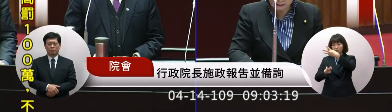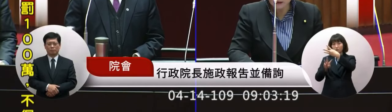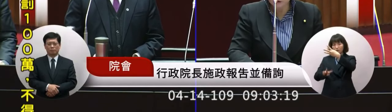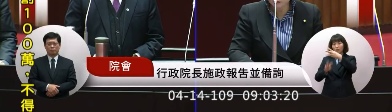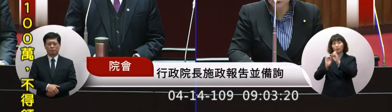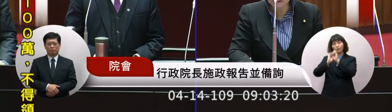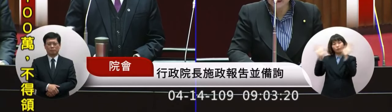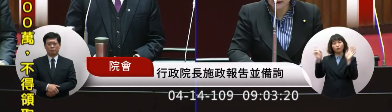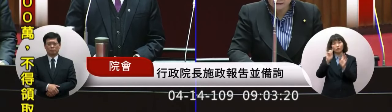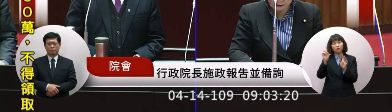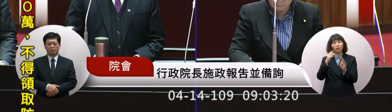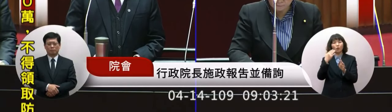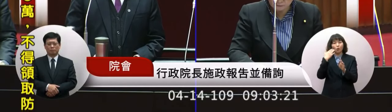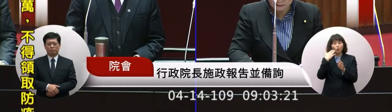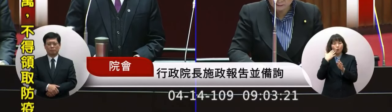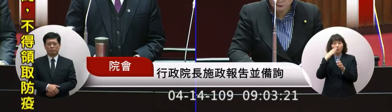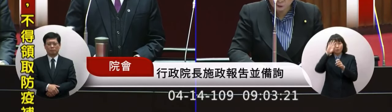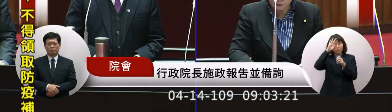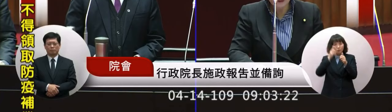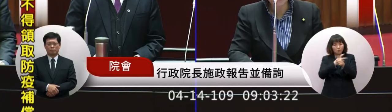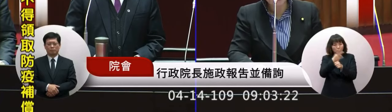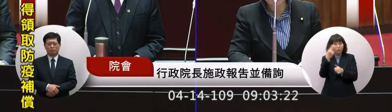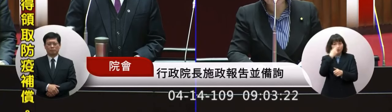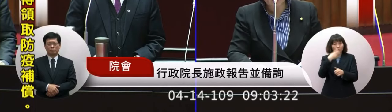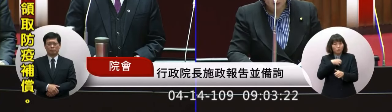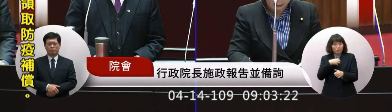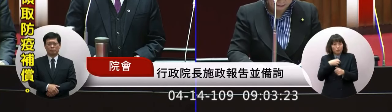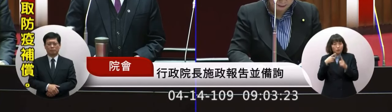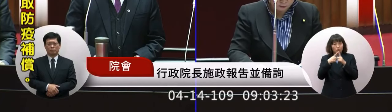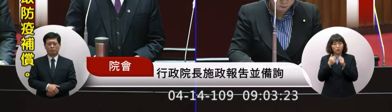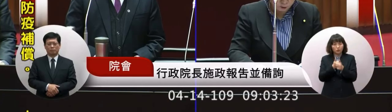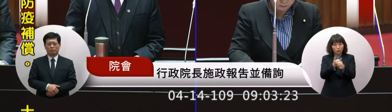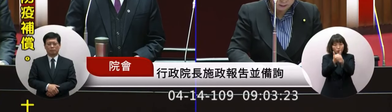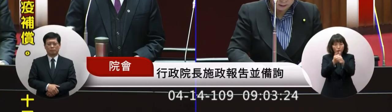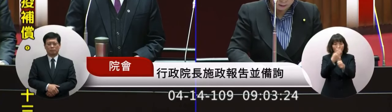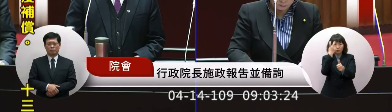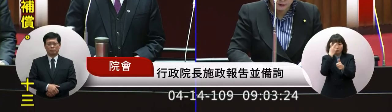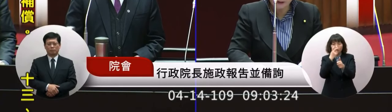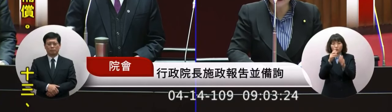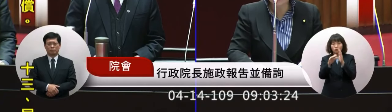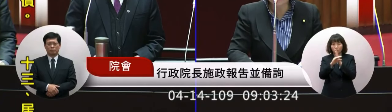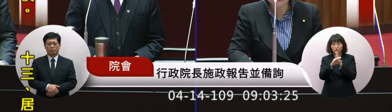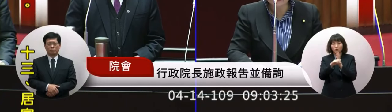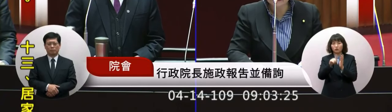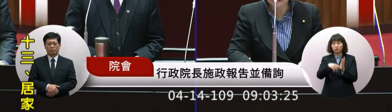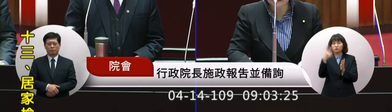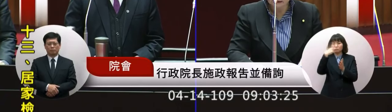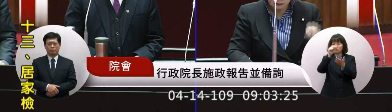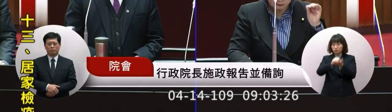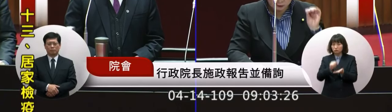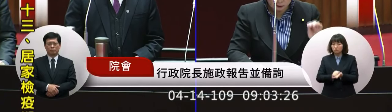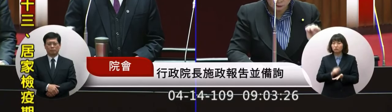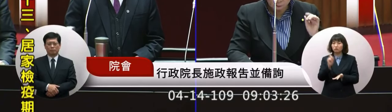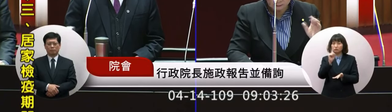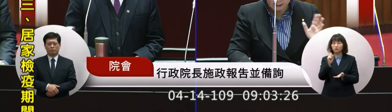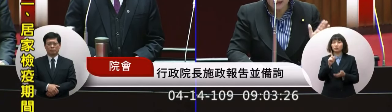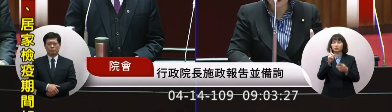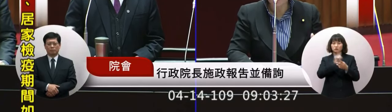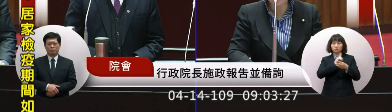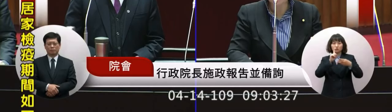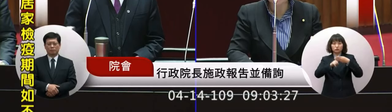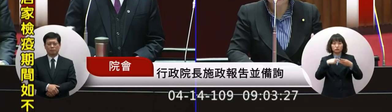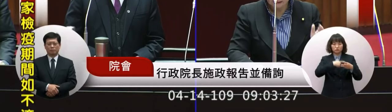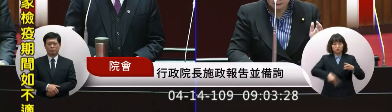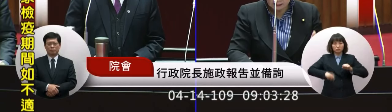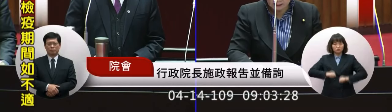日公布的具感染风险民众追踪管理机构中，却又记载着自主健